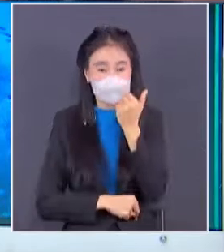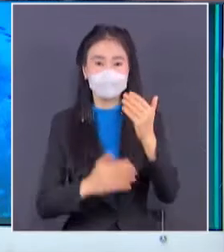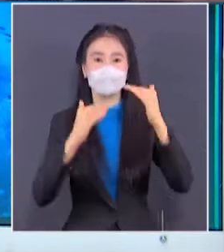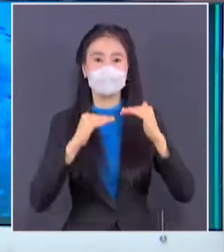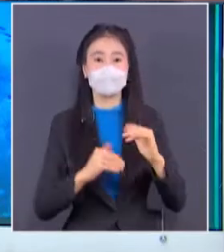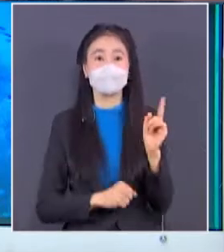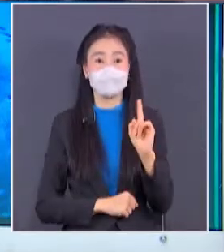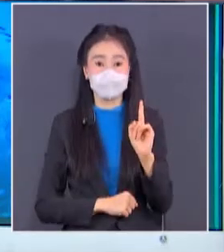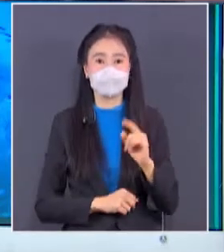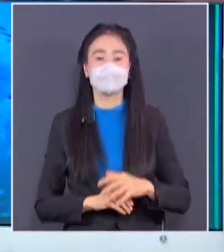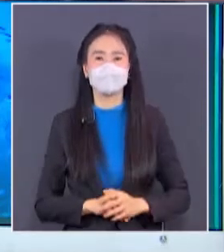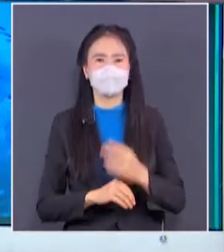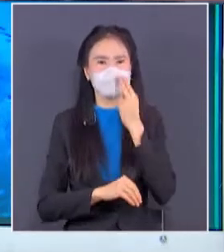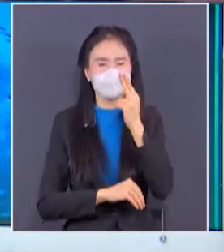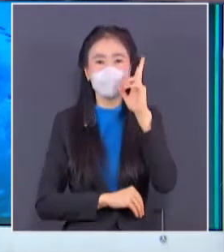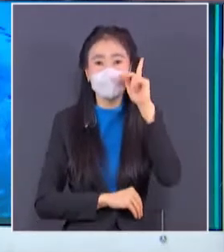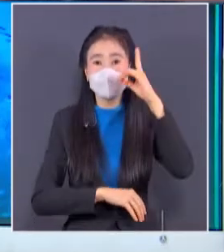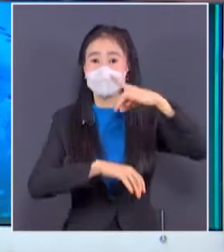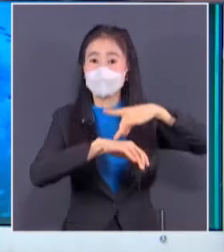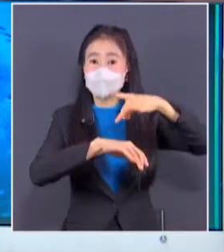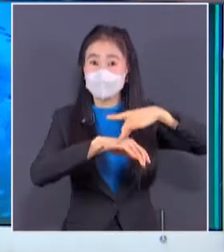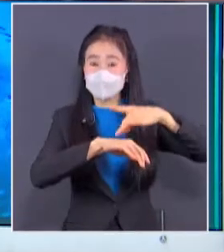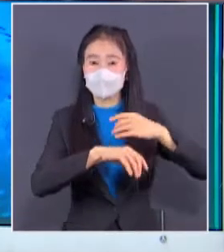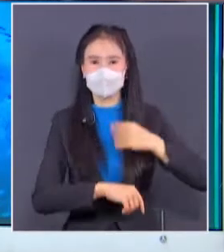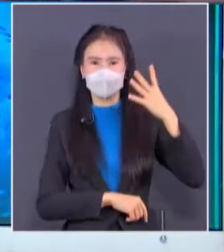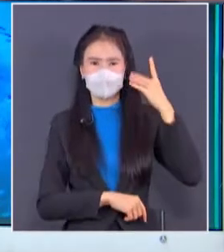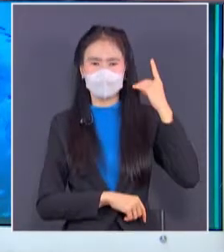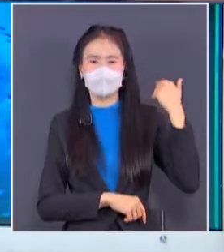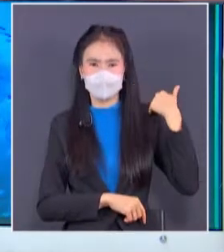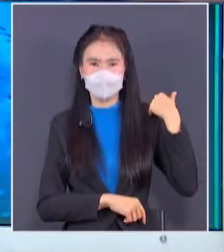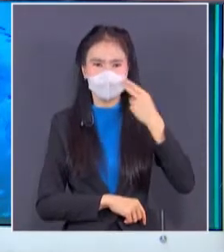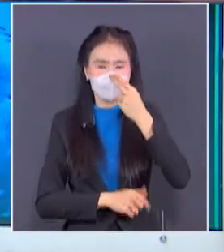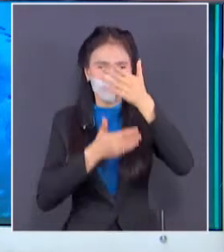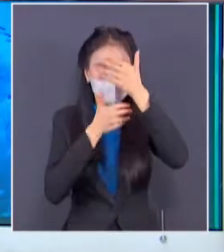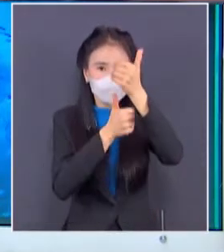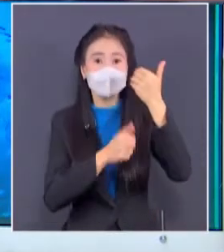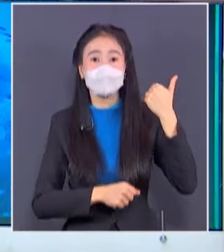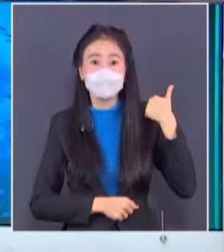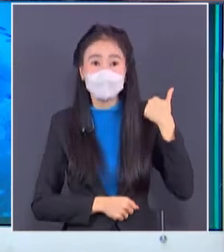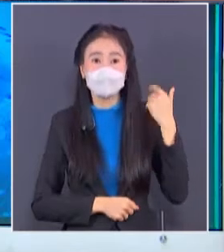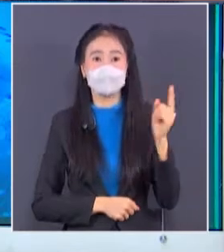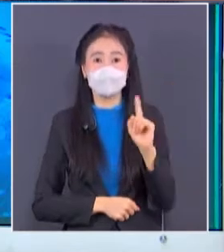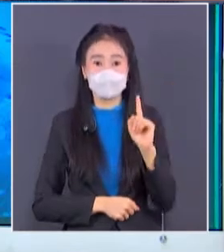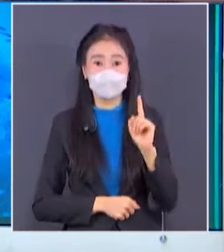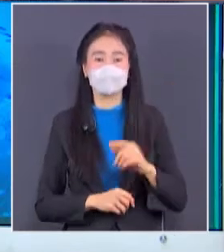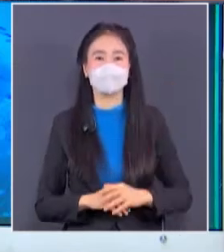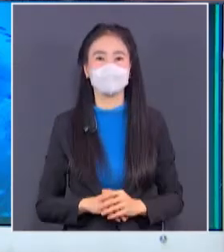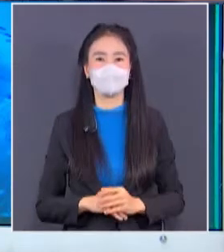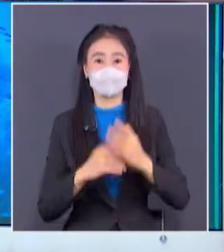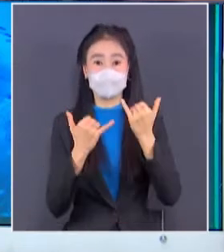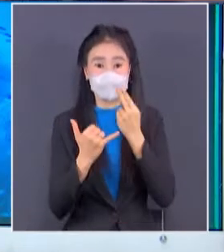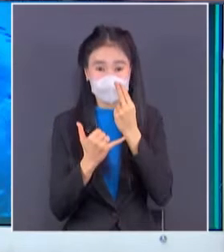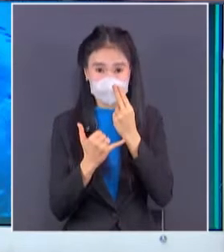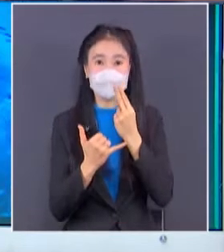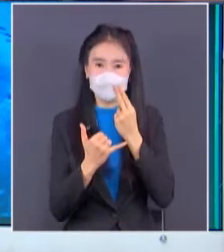เอาคุณผู้ชมครับไปดูคดีคุณแตงโมครับเมื่อวานนี้เนี่ยก็มีความเคลื่อนไหวที่น่าสนใจปรากฏว่าตอนนี้เราเจ